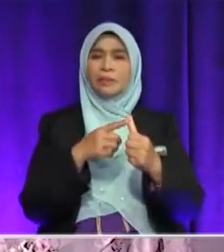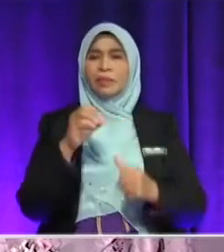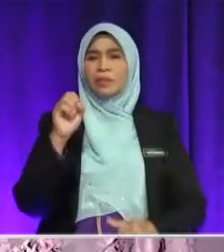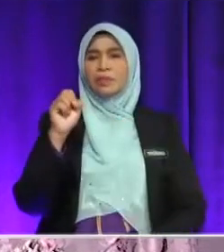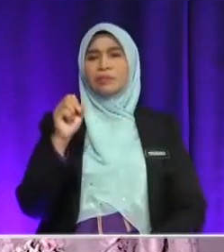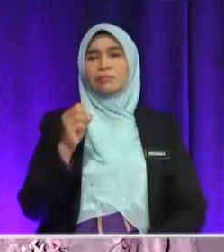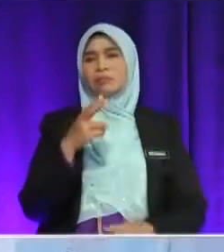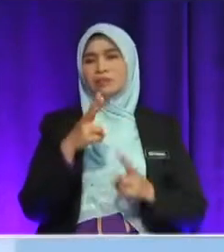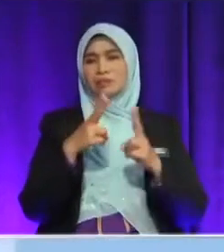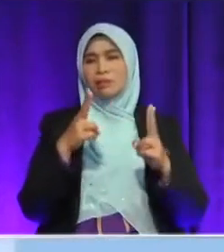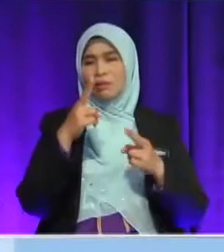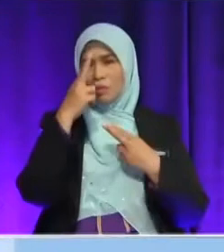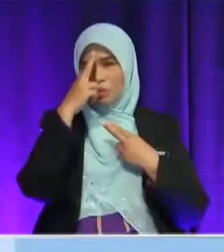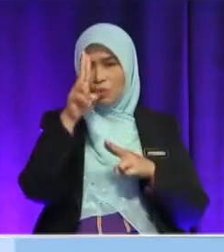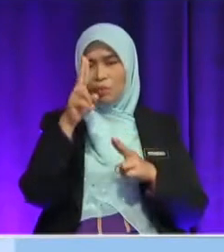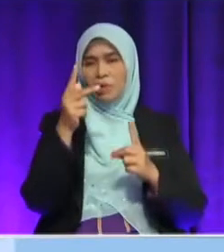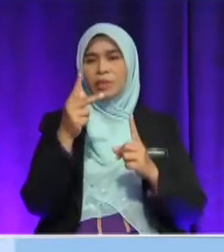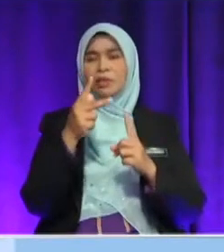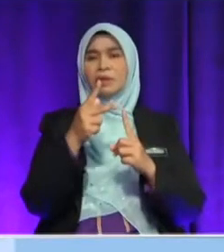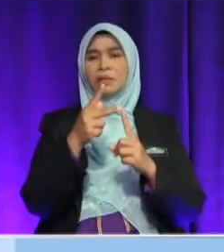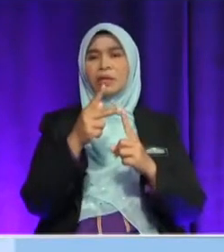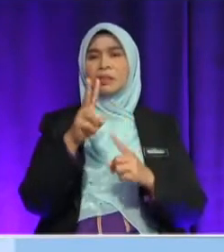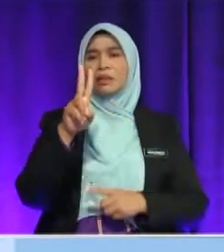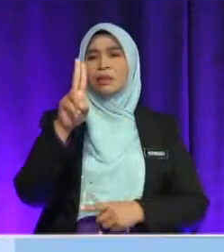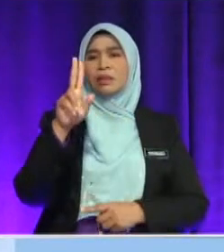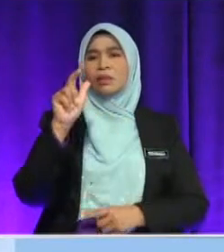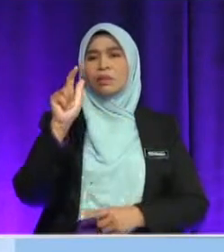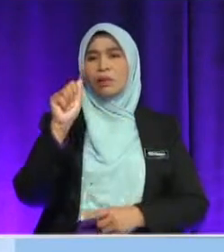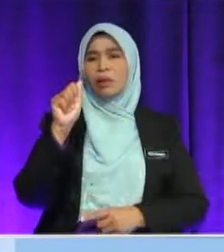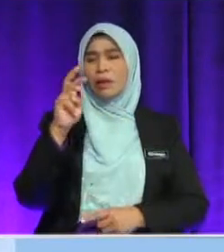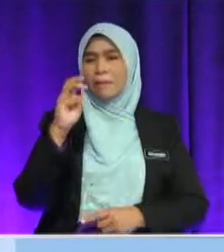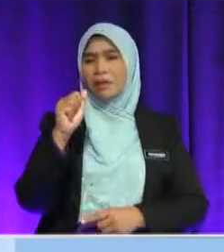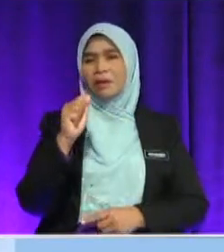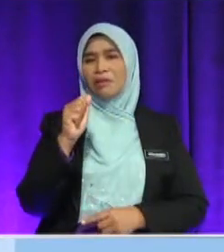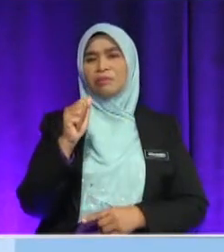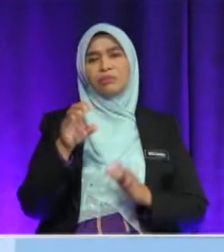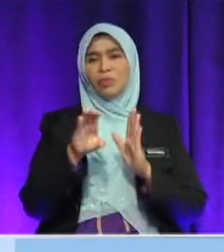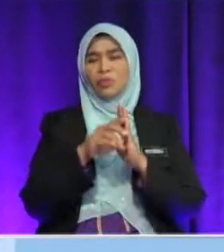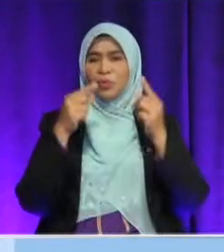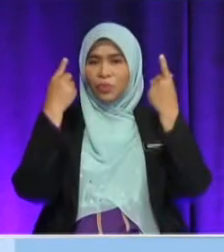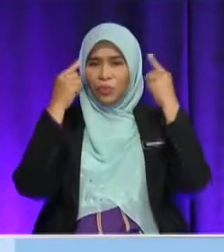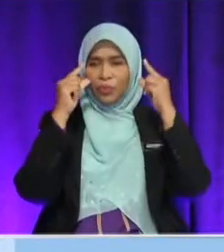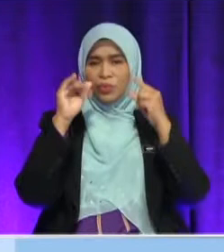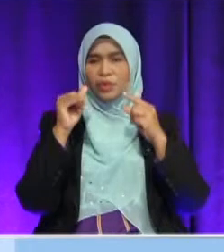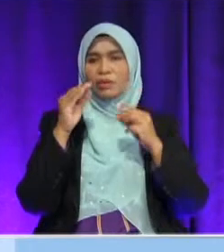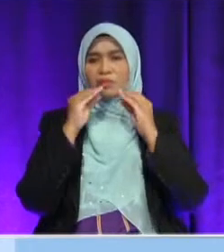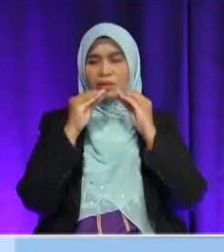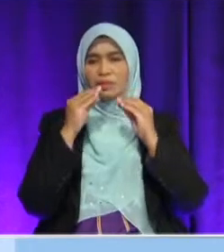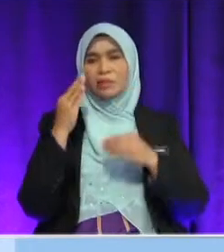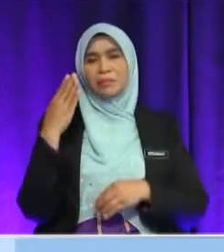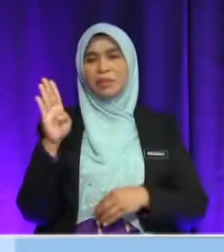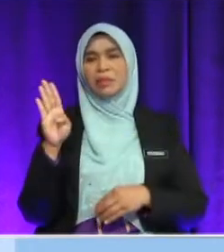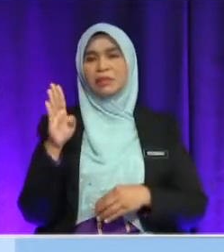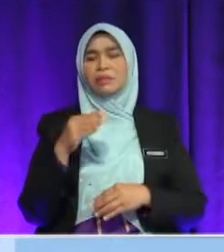menghormati para ulama ah beliau sangat menghormati guru-guru yang mengajar beliau yang kedua berani